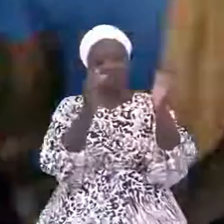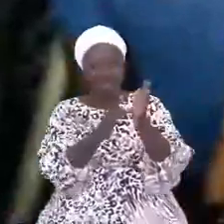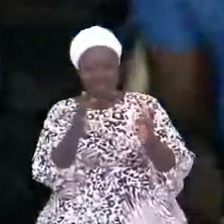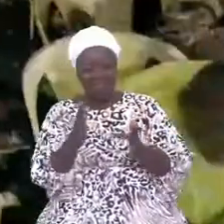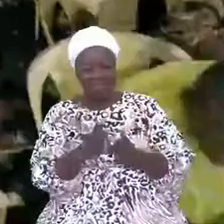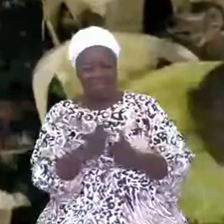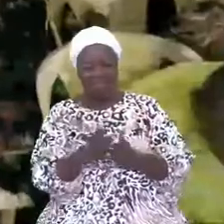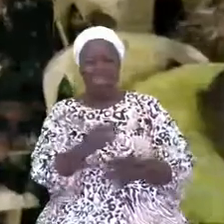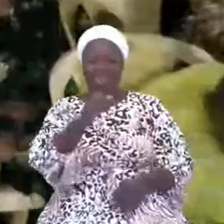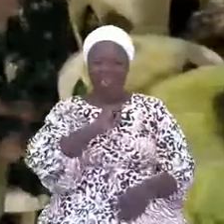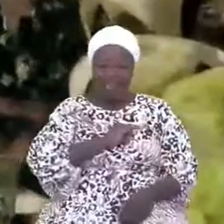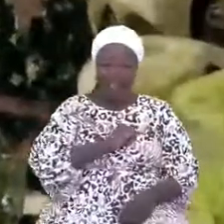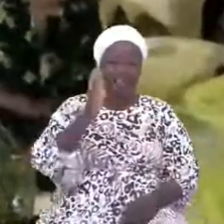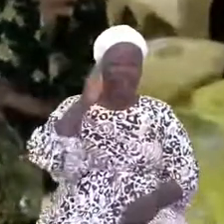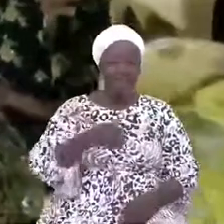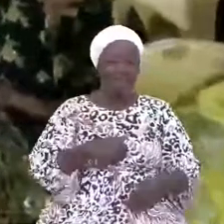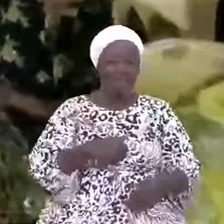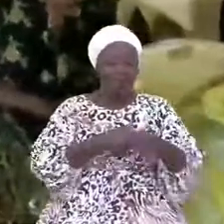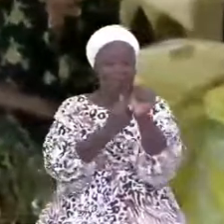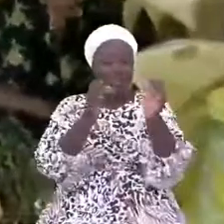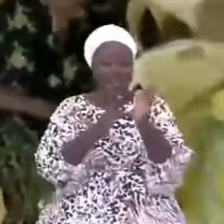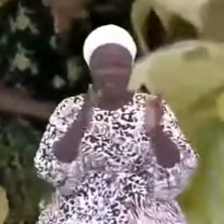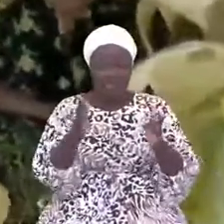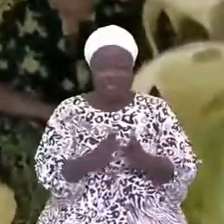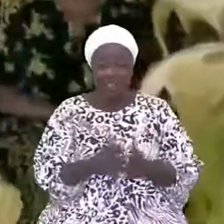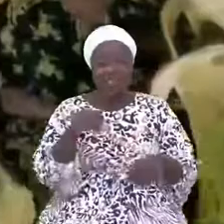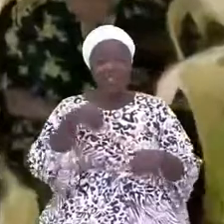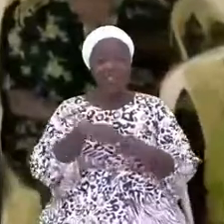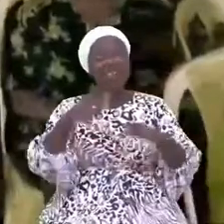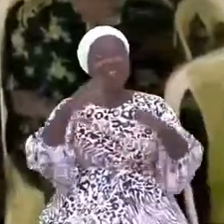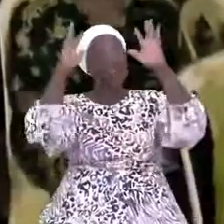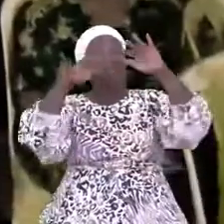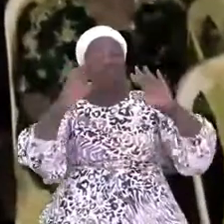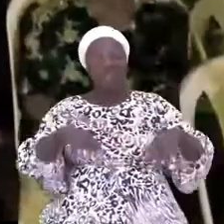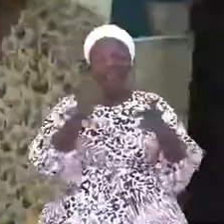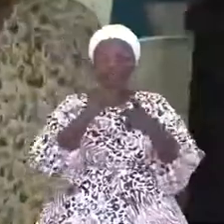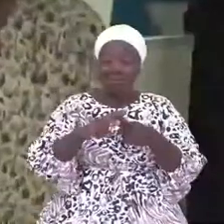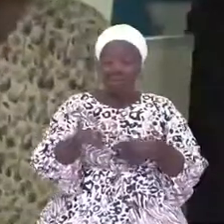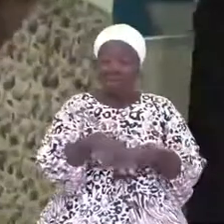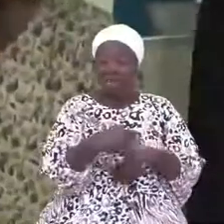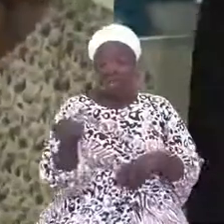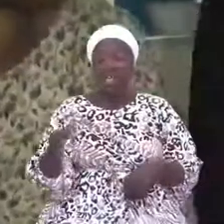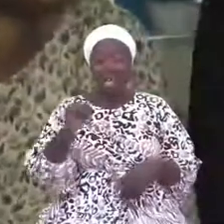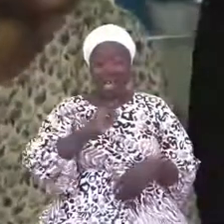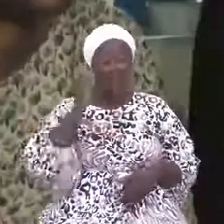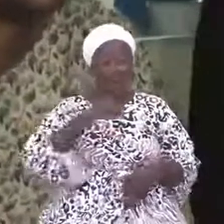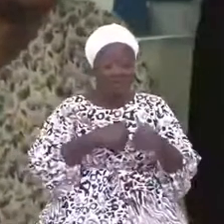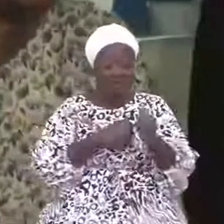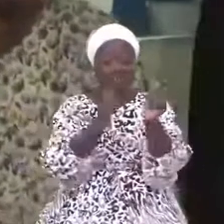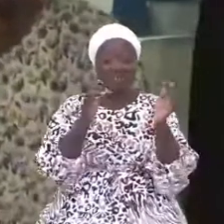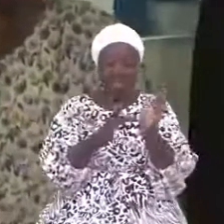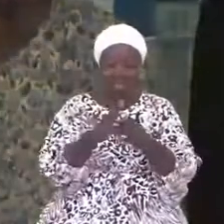suivre Jésus. La pluie ou le soleil, je vais suivre Jésus. Que je sois assis